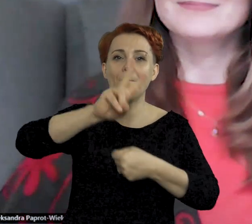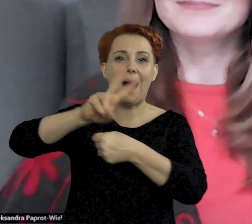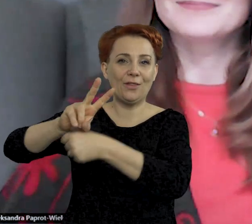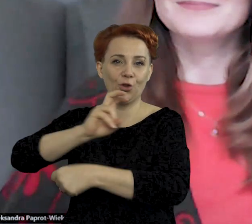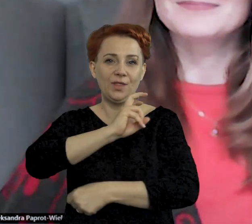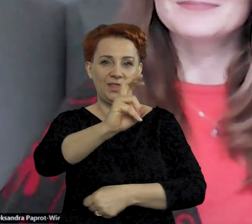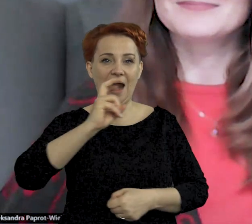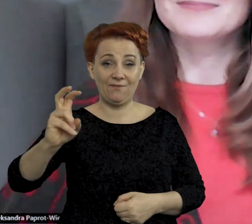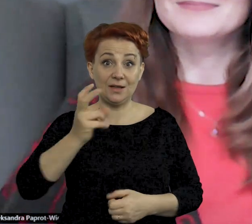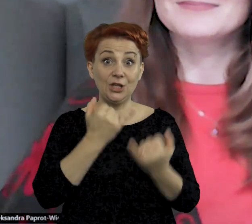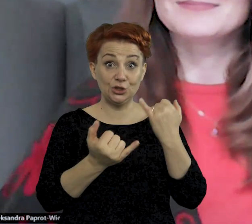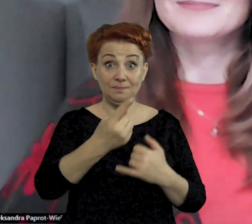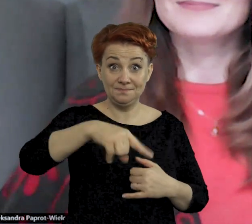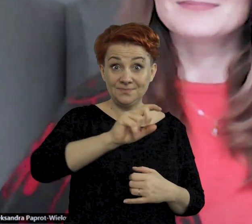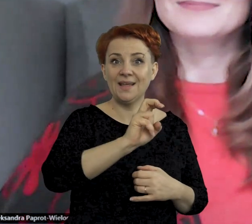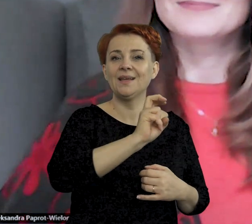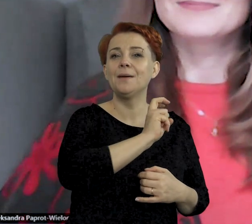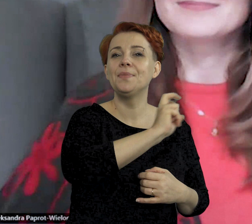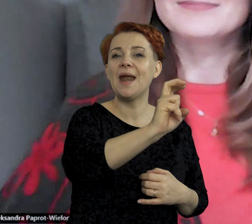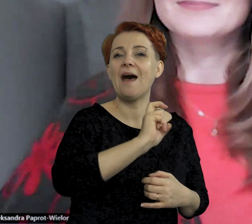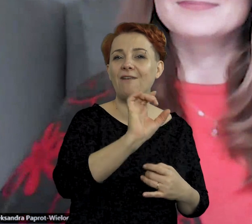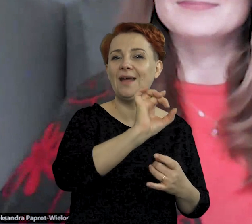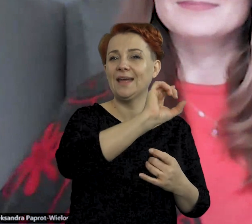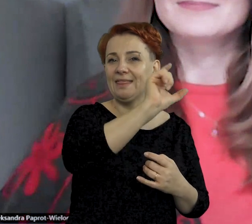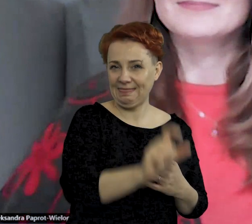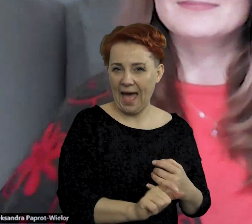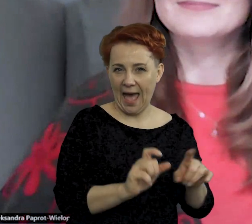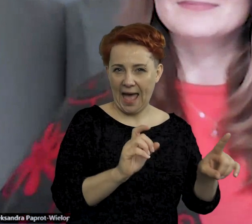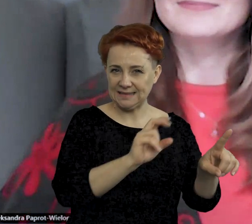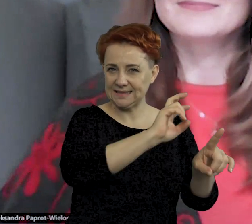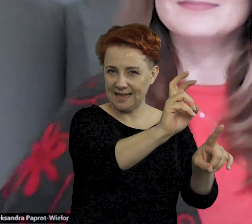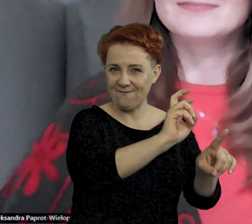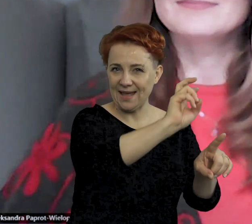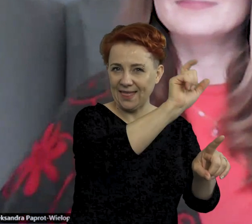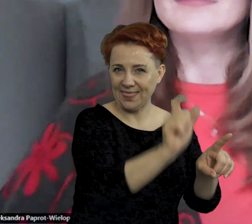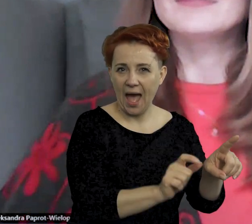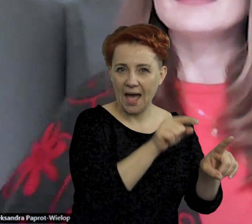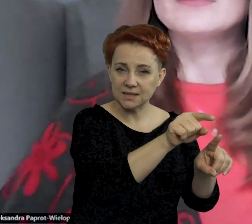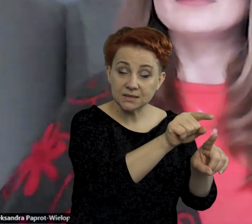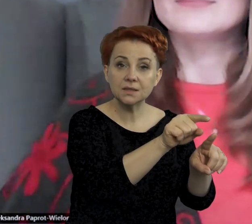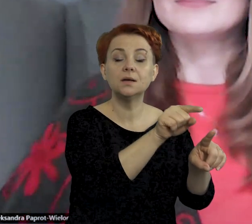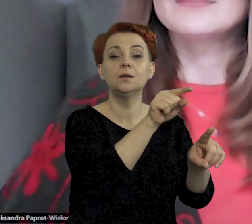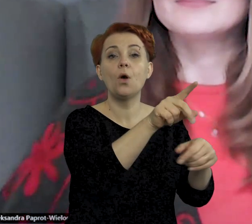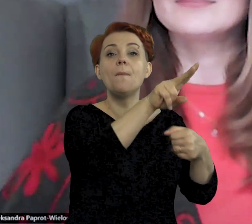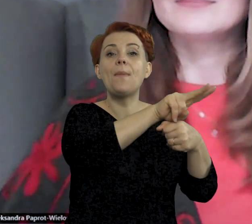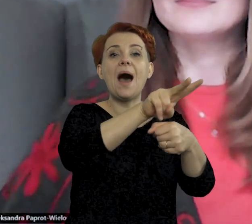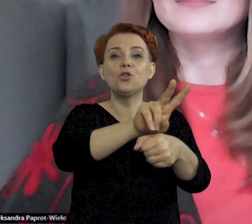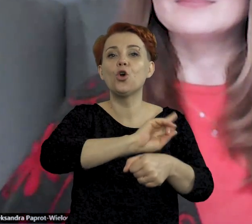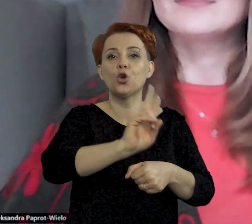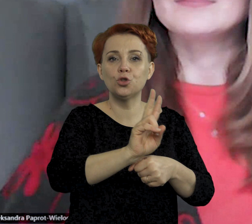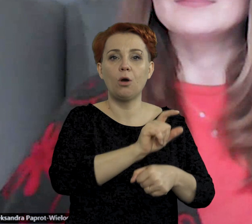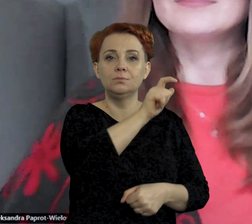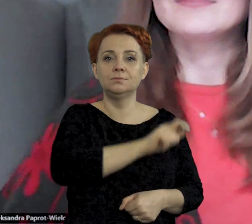Państwo jeździliście tramwajami w Gdańsku, wiecie, że tam na przykład tramwajom patronują